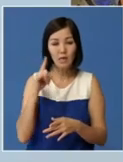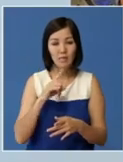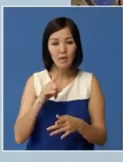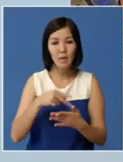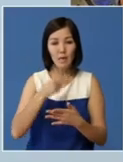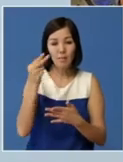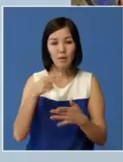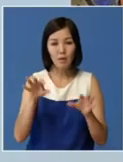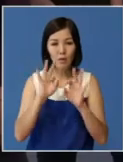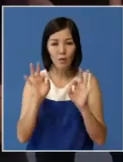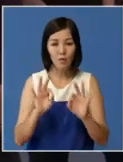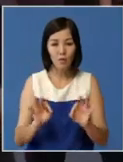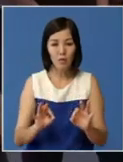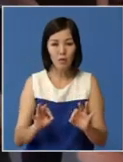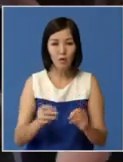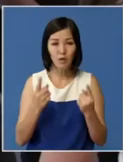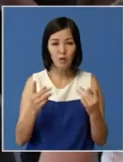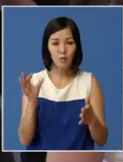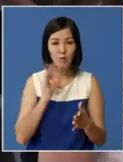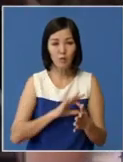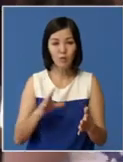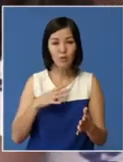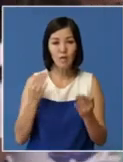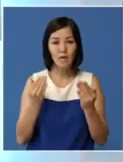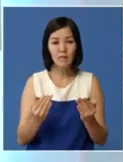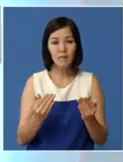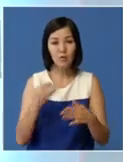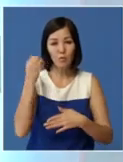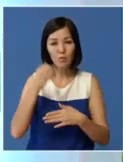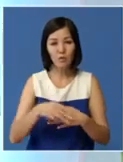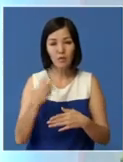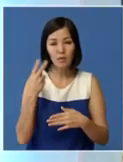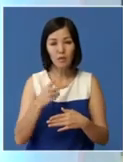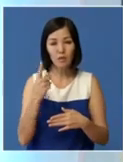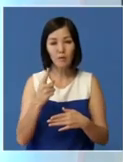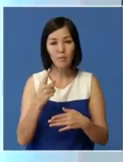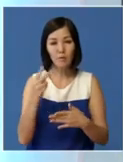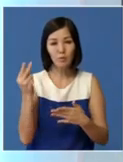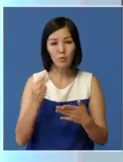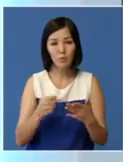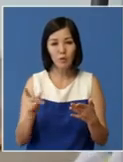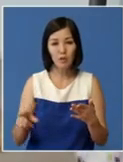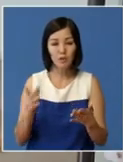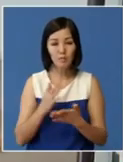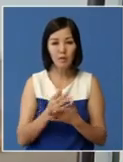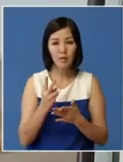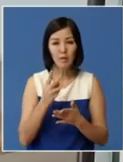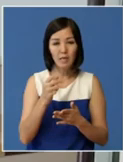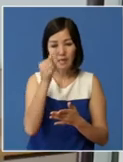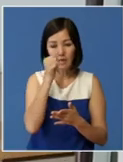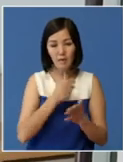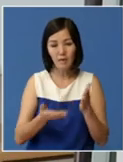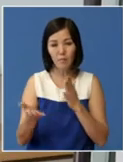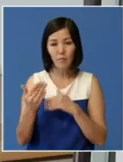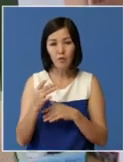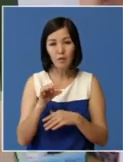өнерінің өркендеуіне елеулі үлес қосып келеді. Қазіргі таңда орталықта 21 қылқалам шебері бар. Бір айта кетерлігі, осыдан екі ай бұрын Бикен